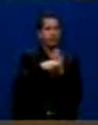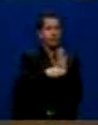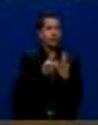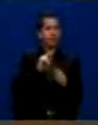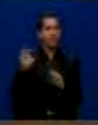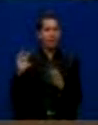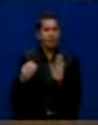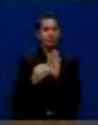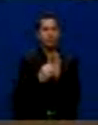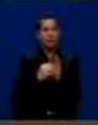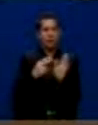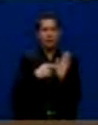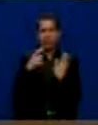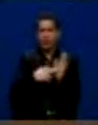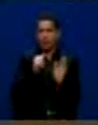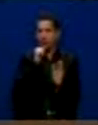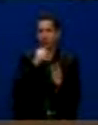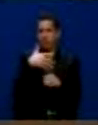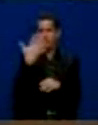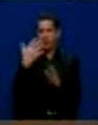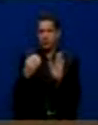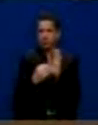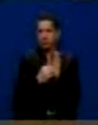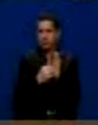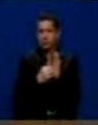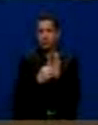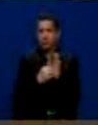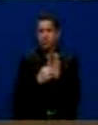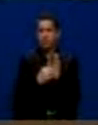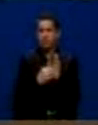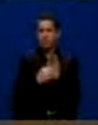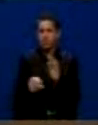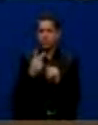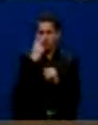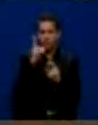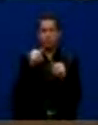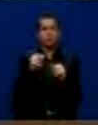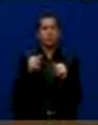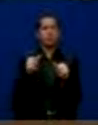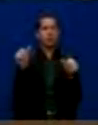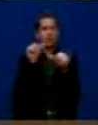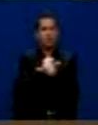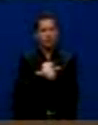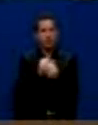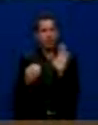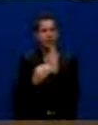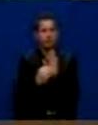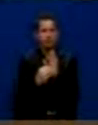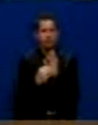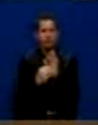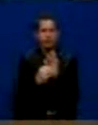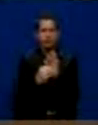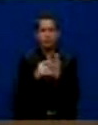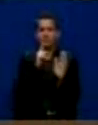se këtu janë tërësisht janë 5 nene, pra nuk ka shumë, e ravjezojnë pastaj një pejsazh të zymt orwellian. Pra kushto që e ka